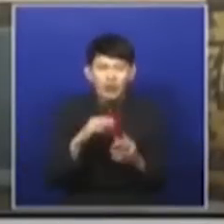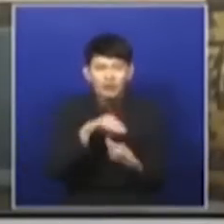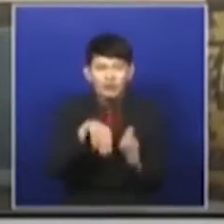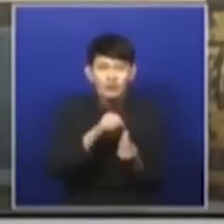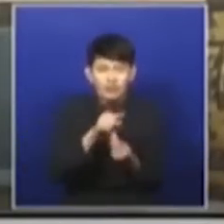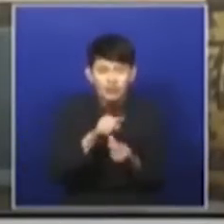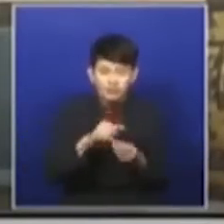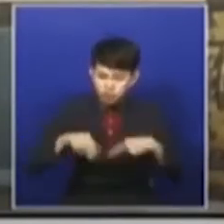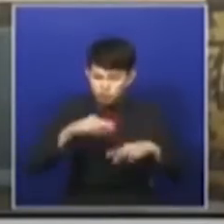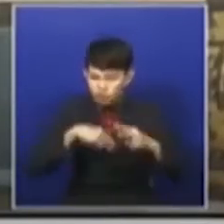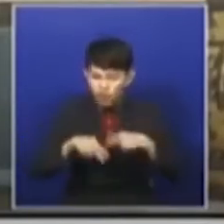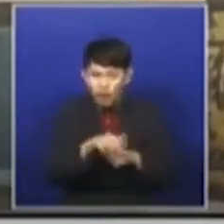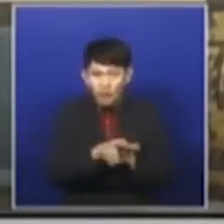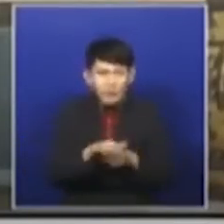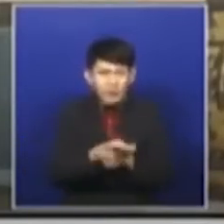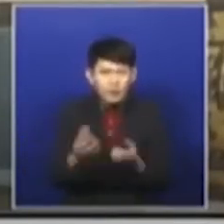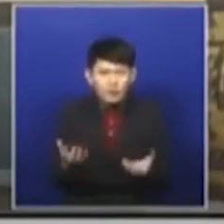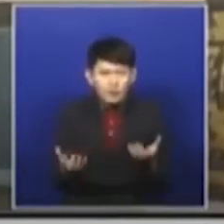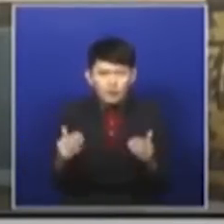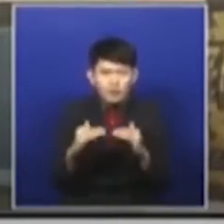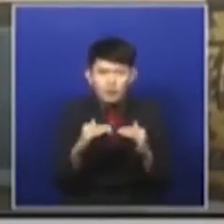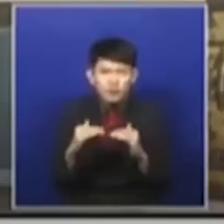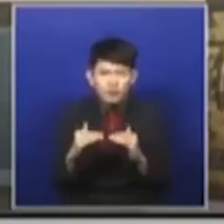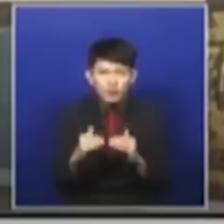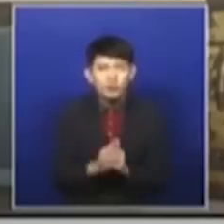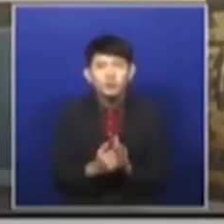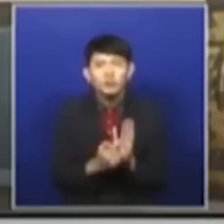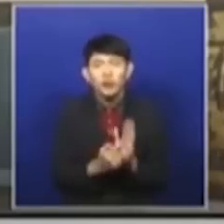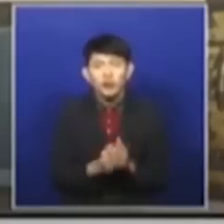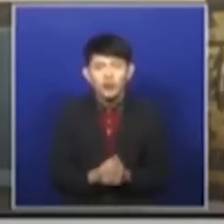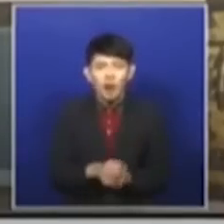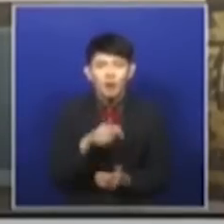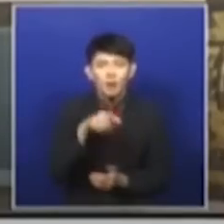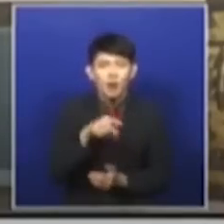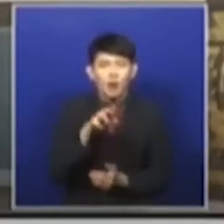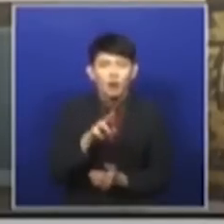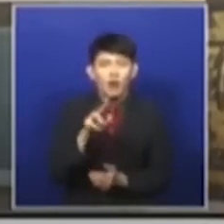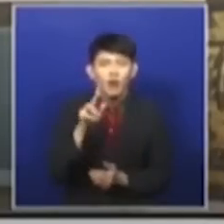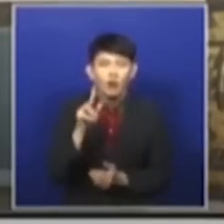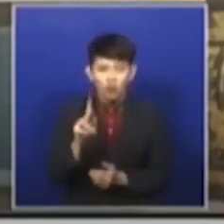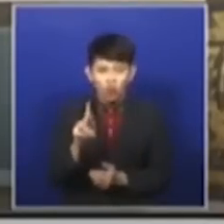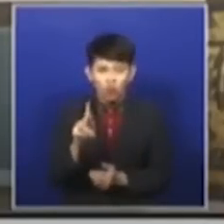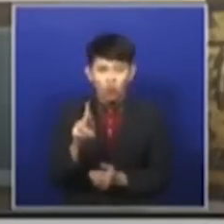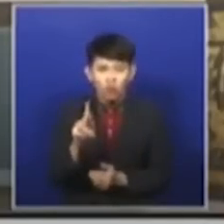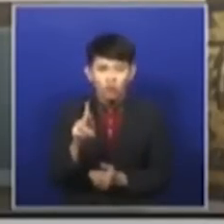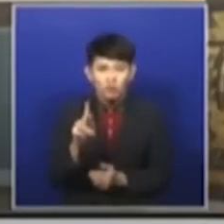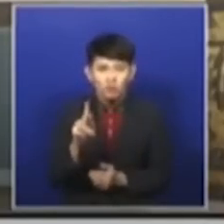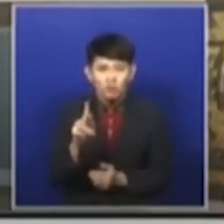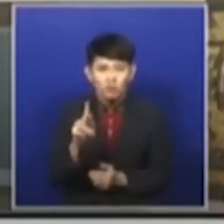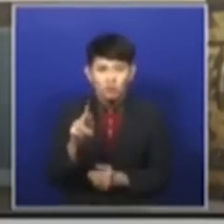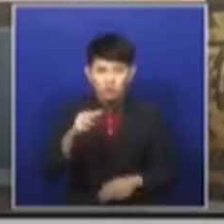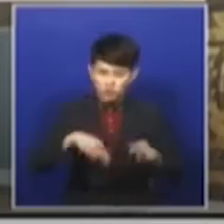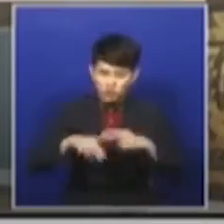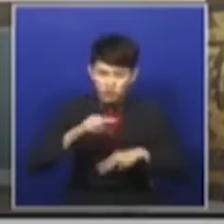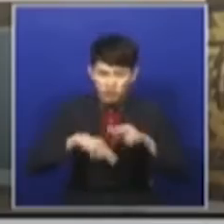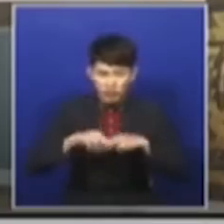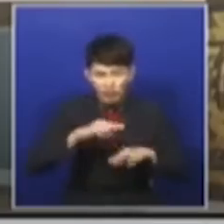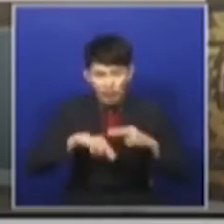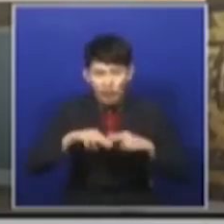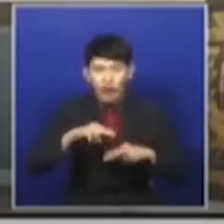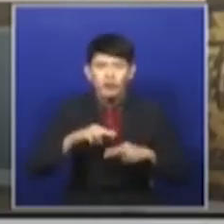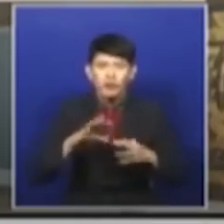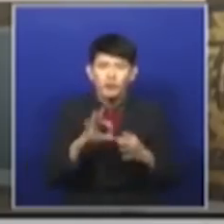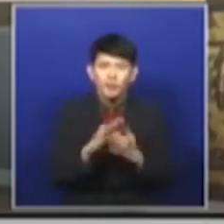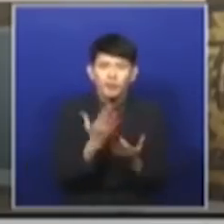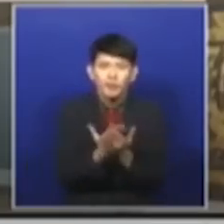เศรษฐกิจคือพรก.การรักษาพรก.การรักษาเสถียรภาพ